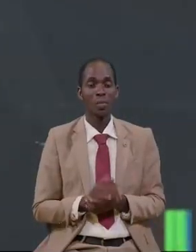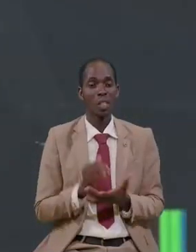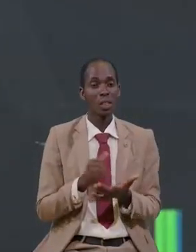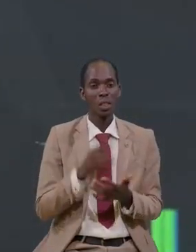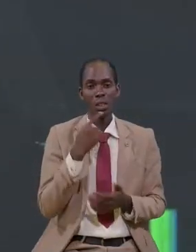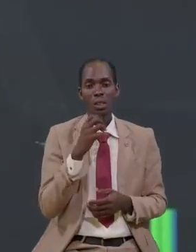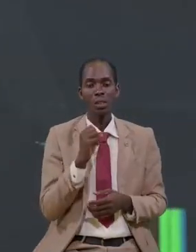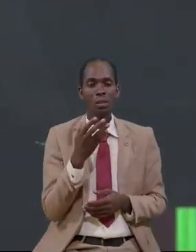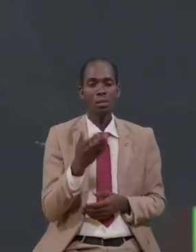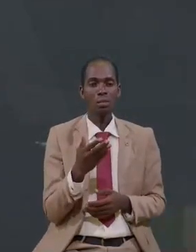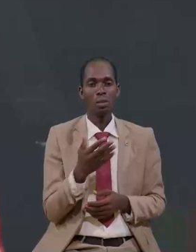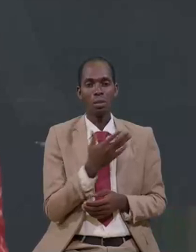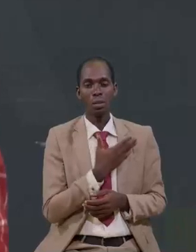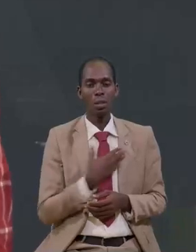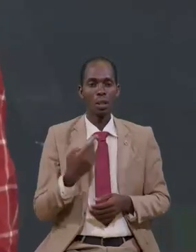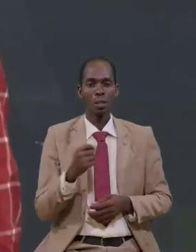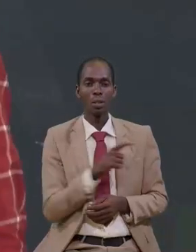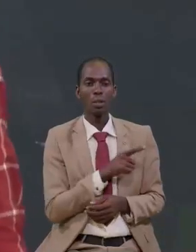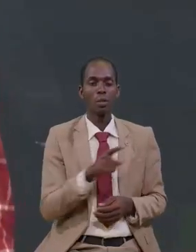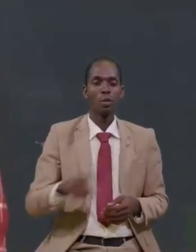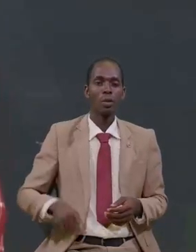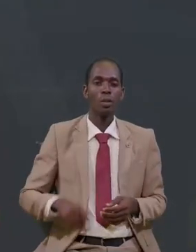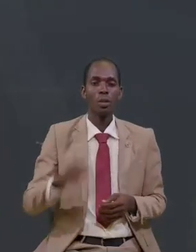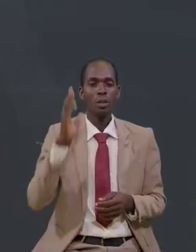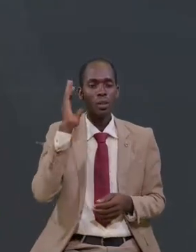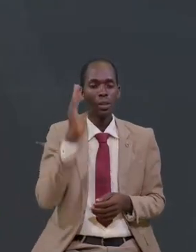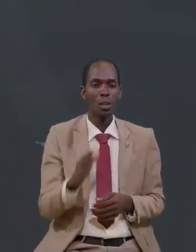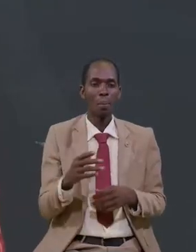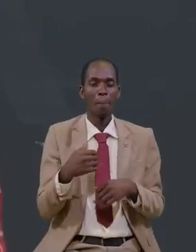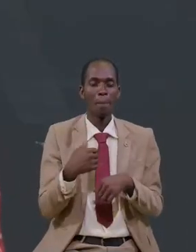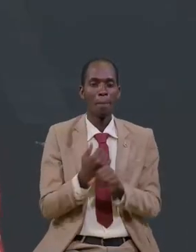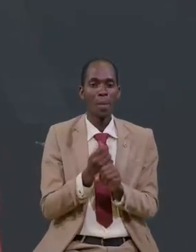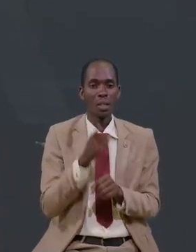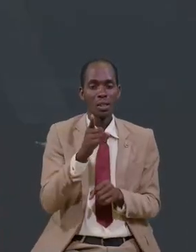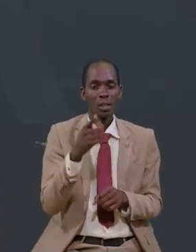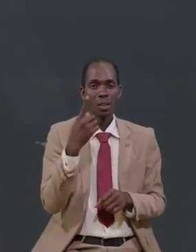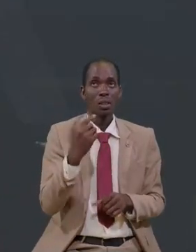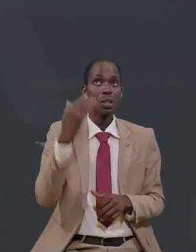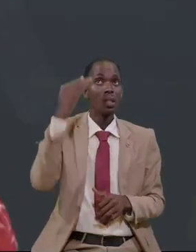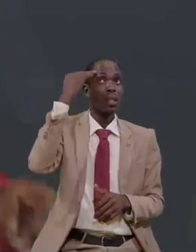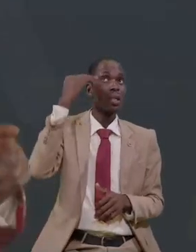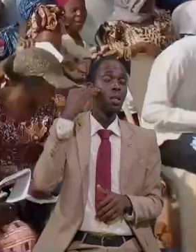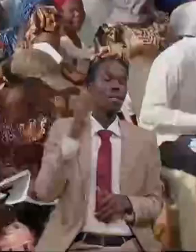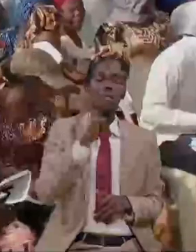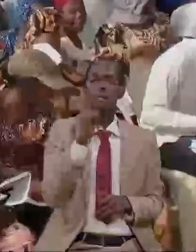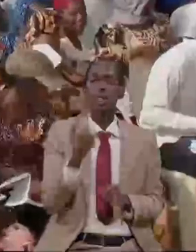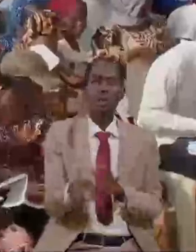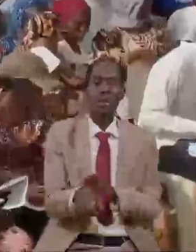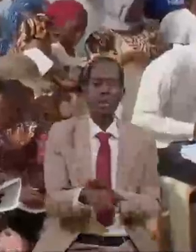13. L'Éternel fera de toi la tête et non la queue.